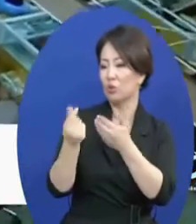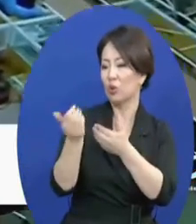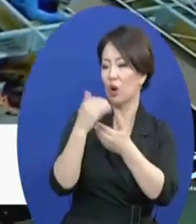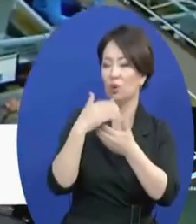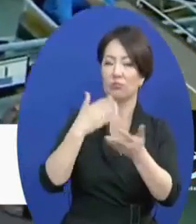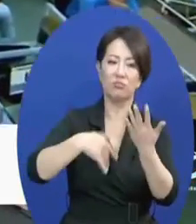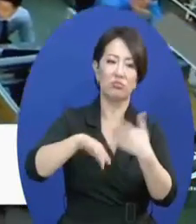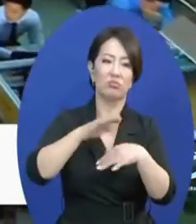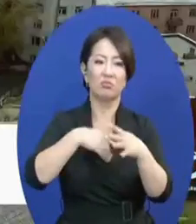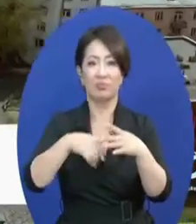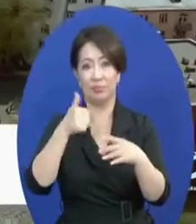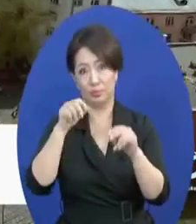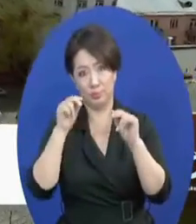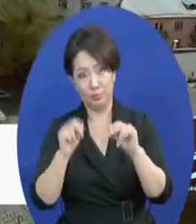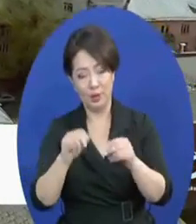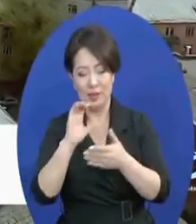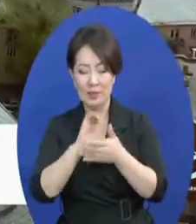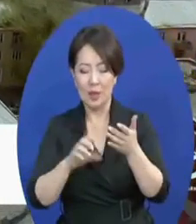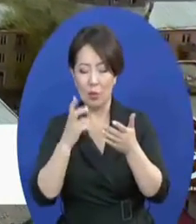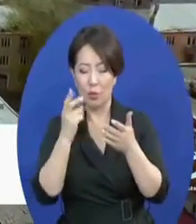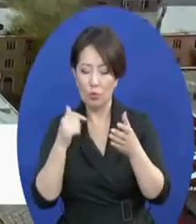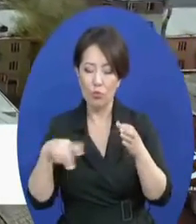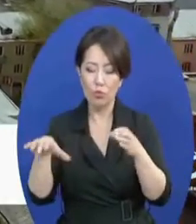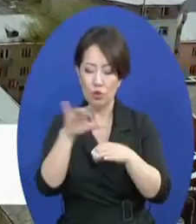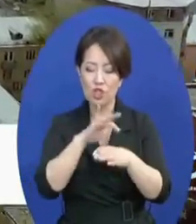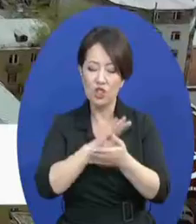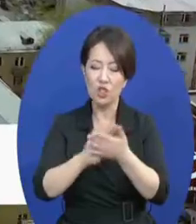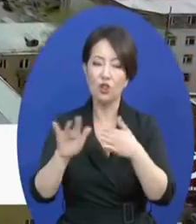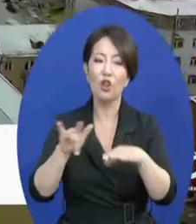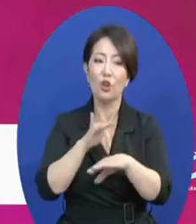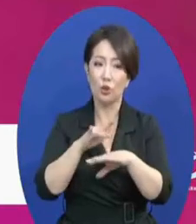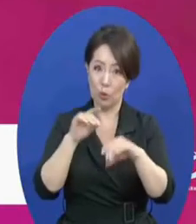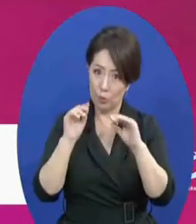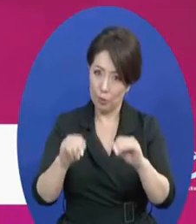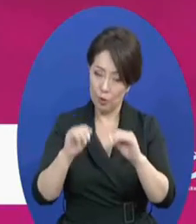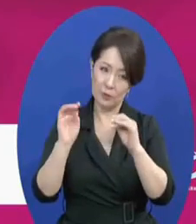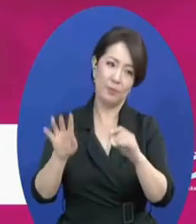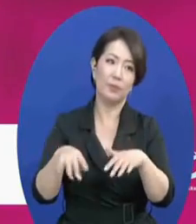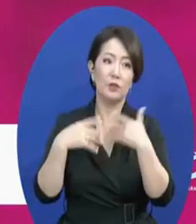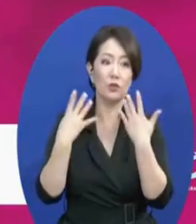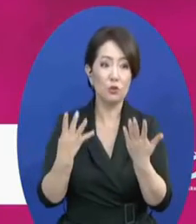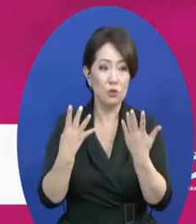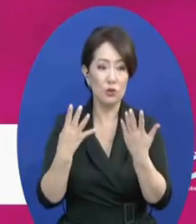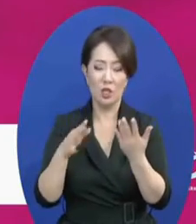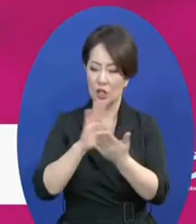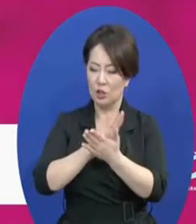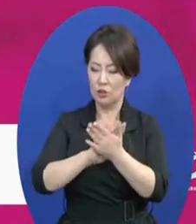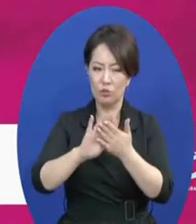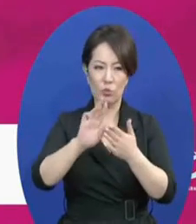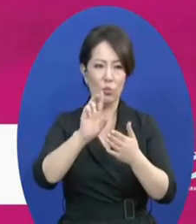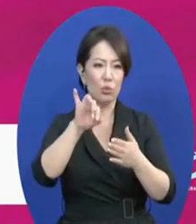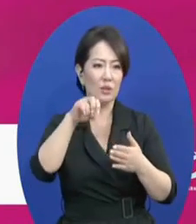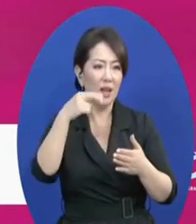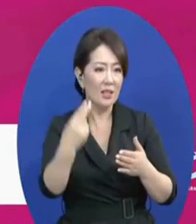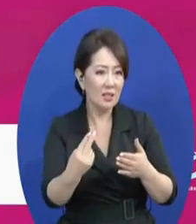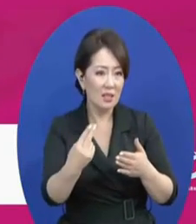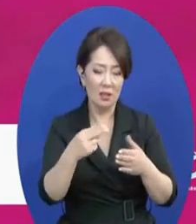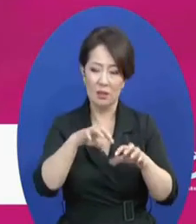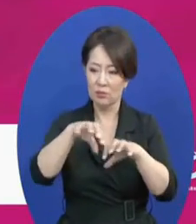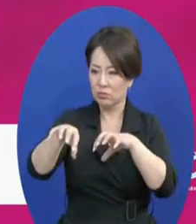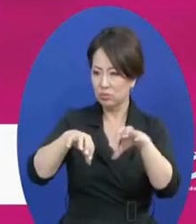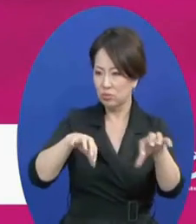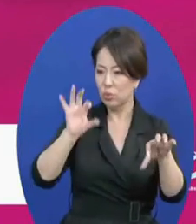Монгадуолс бүс нүүтгийн санхүү хүрінгорвултың шин түүб болох. Үөз, орнан зайн онувштай бүттэц нөтэгшилд,